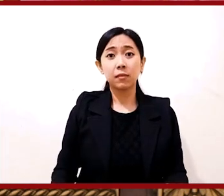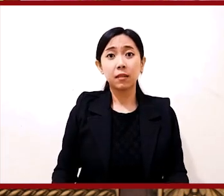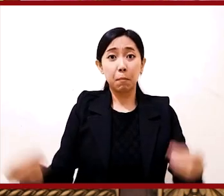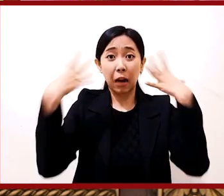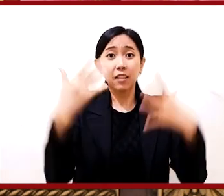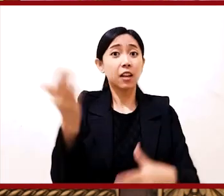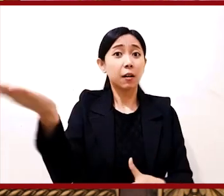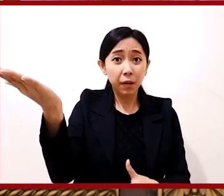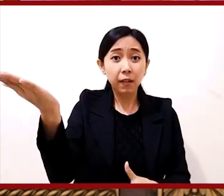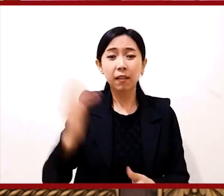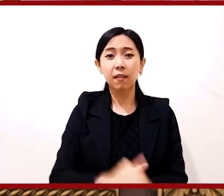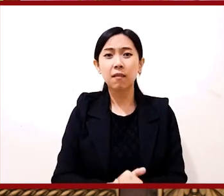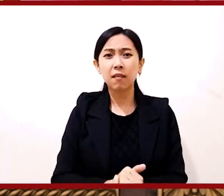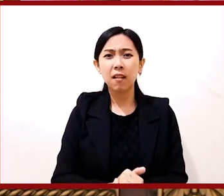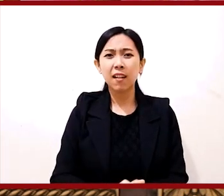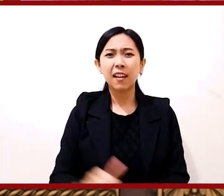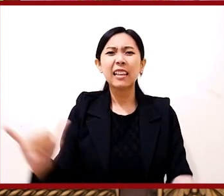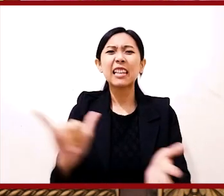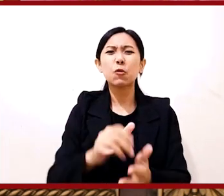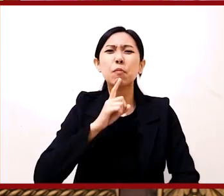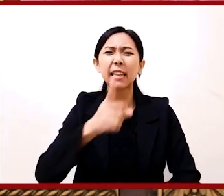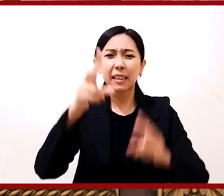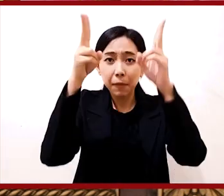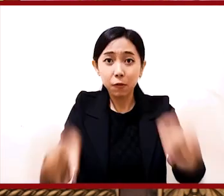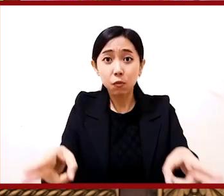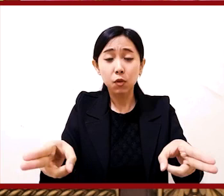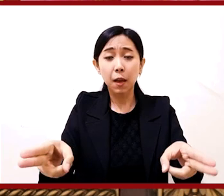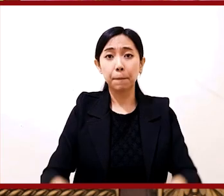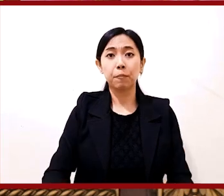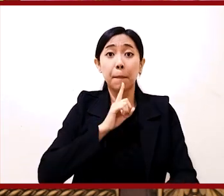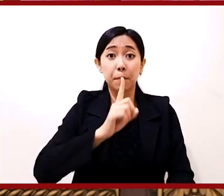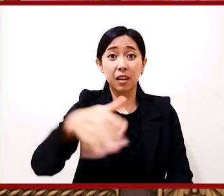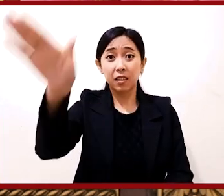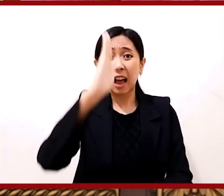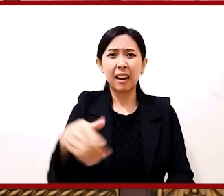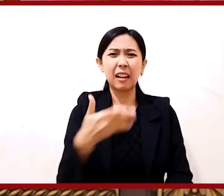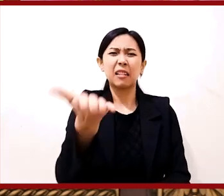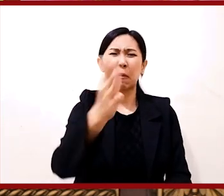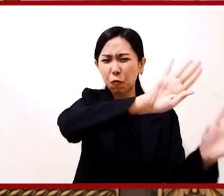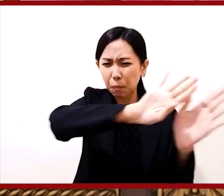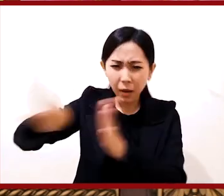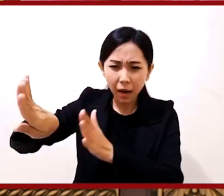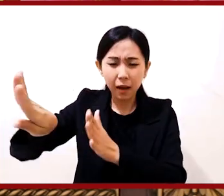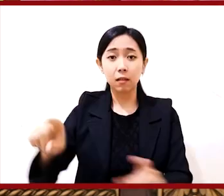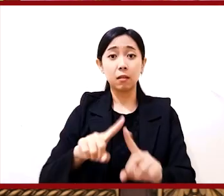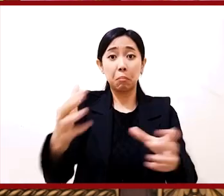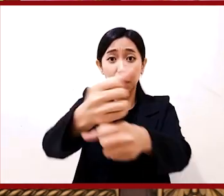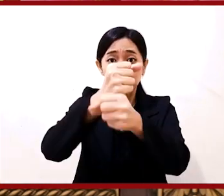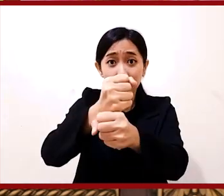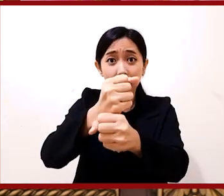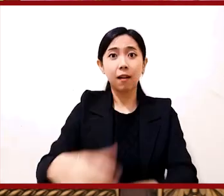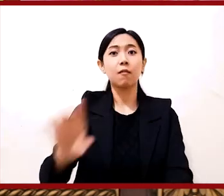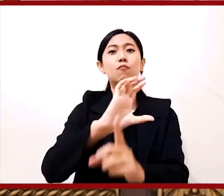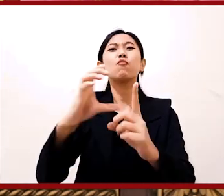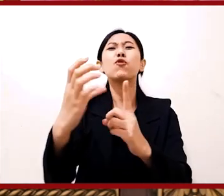sedangkan ajaran yang mereka ajarkan ialah perintah manusia. Perintah Allah kamu abaikan untuk berpegang